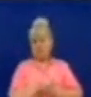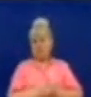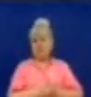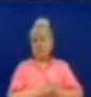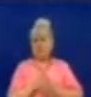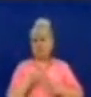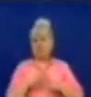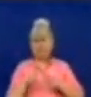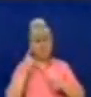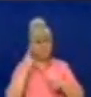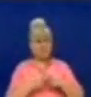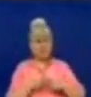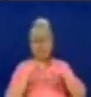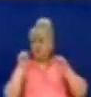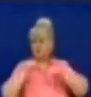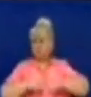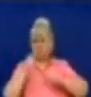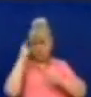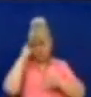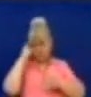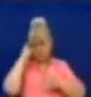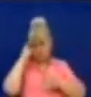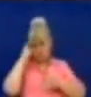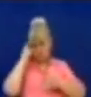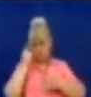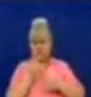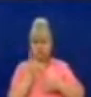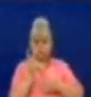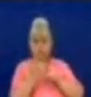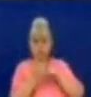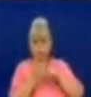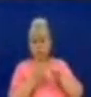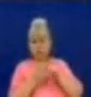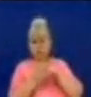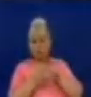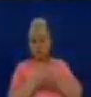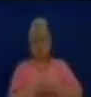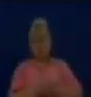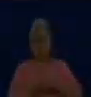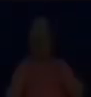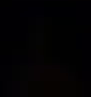qoftë e vërteta për këtë qeveri, mendoj që në të dyja këto kjo qeveri duhet ndrohet. Faleminderit.